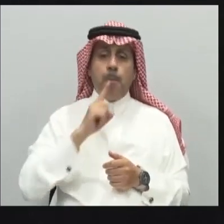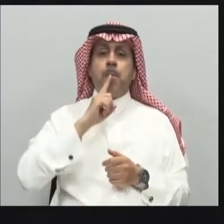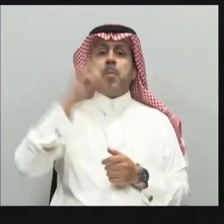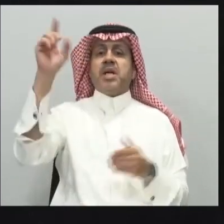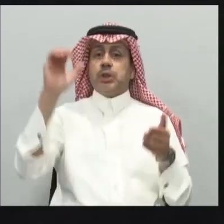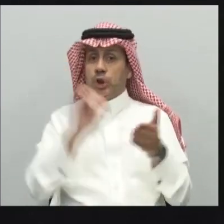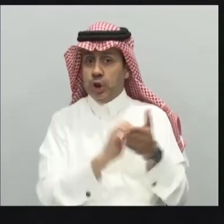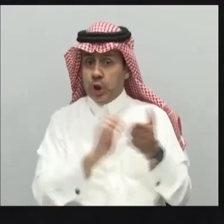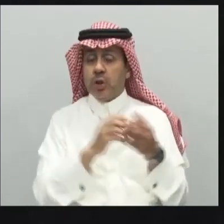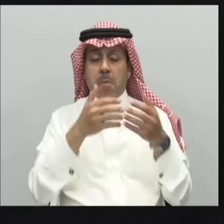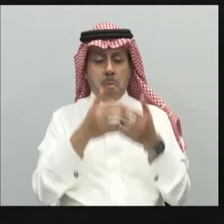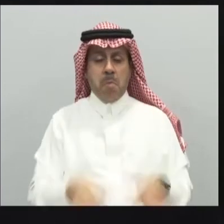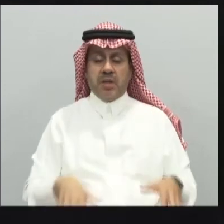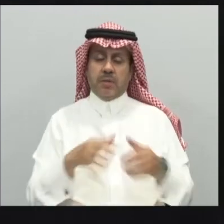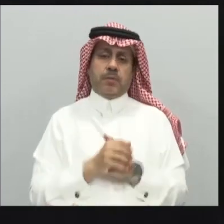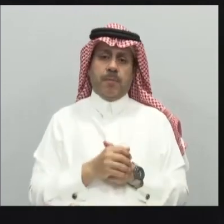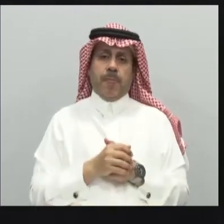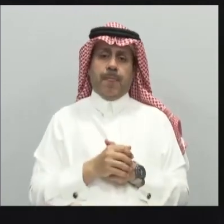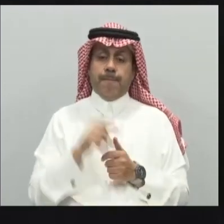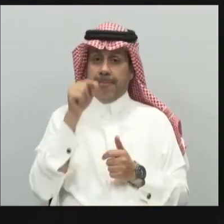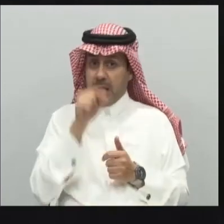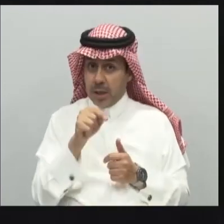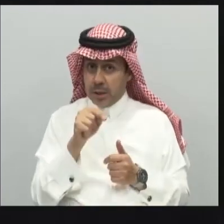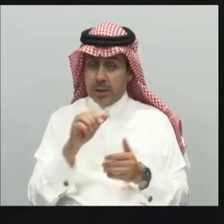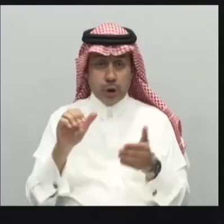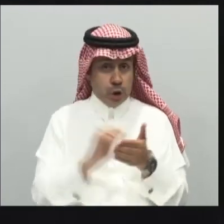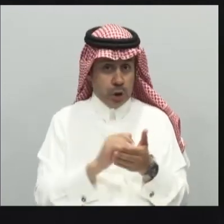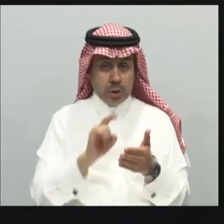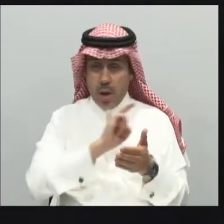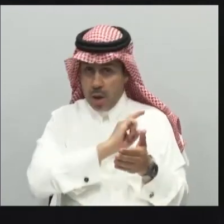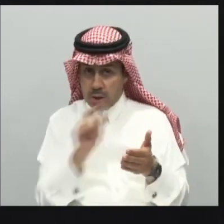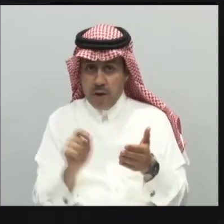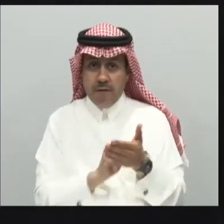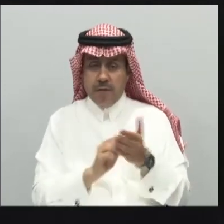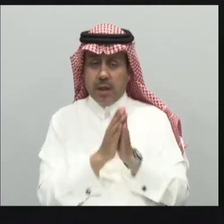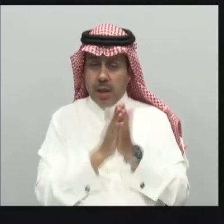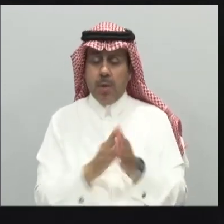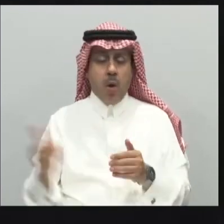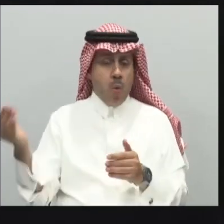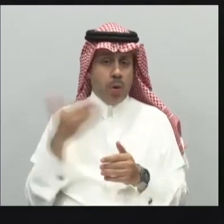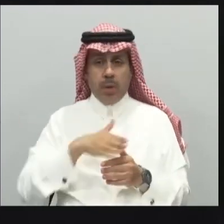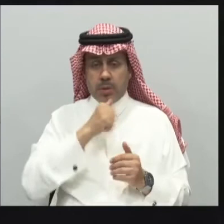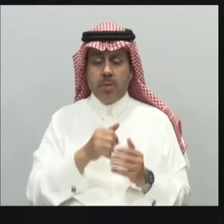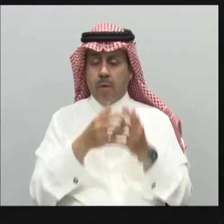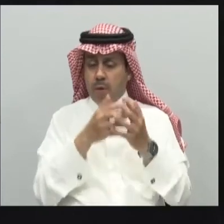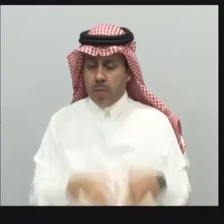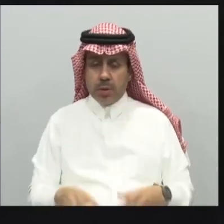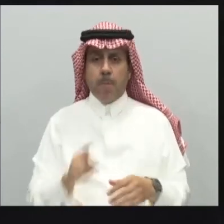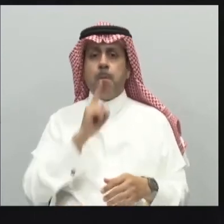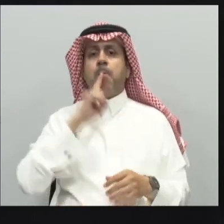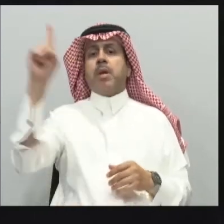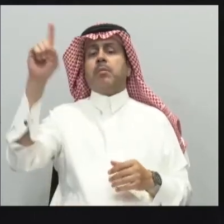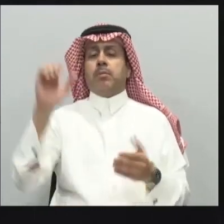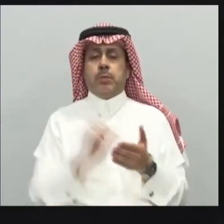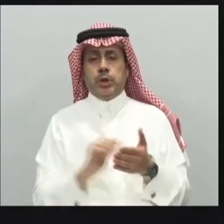فهو باطل اذا كان هذا الشرط ليس كتاب الله ولم ياتي عن رسول الله فهو باطل ولو كان